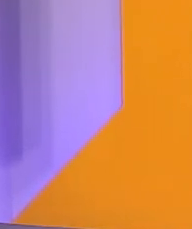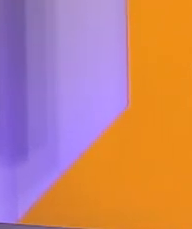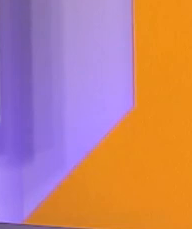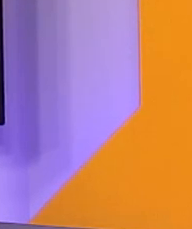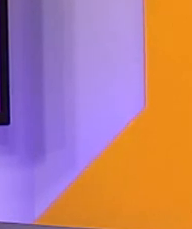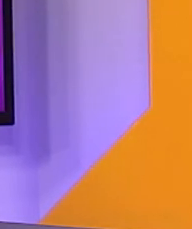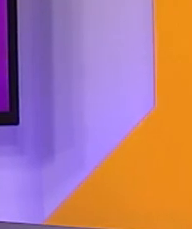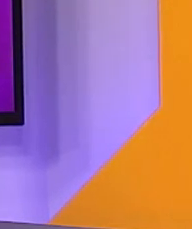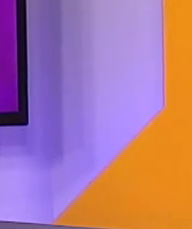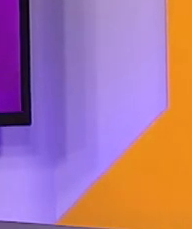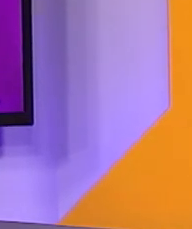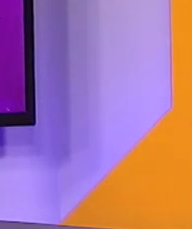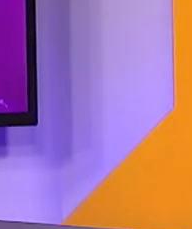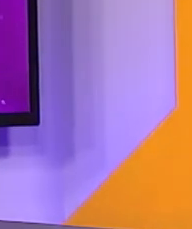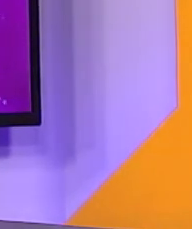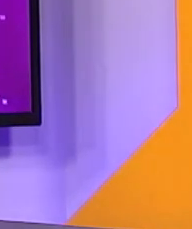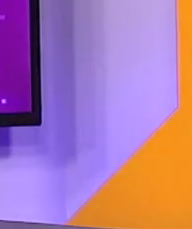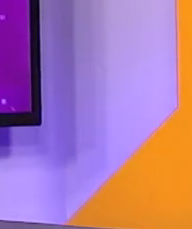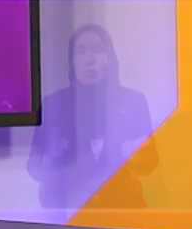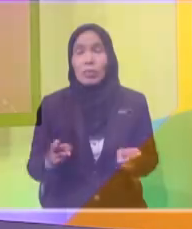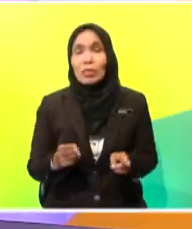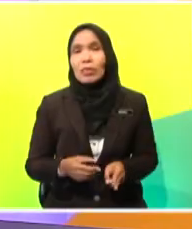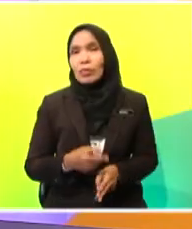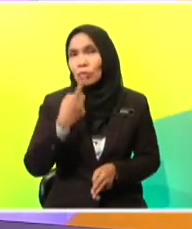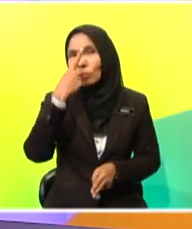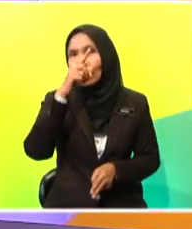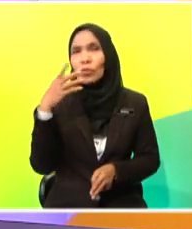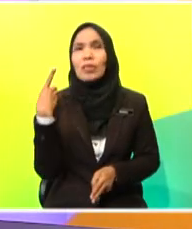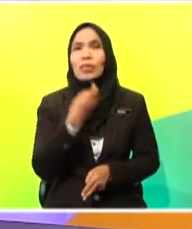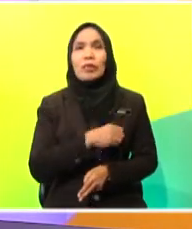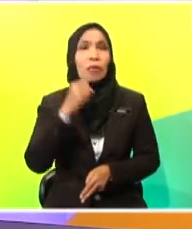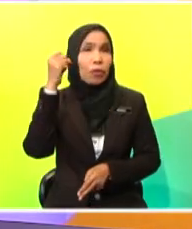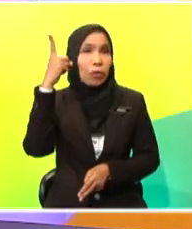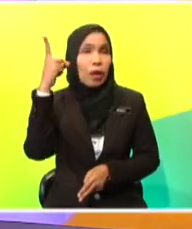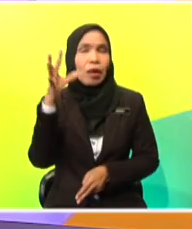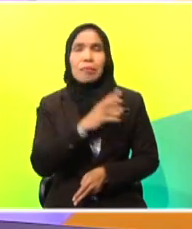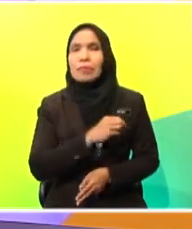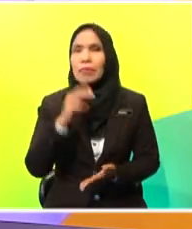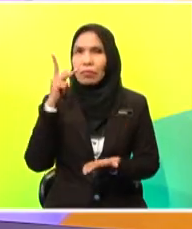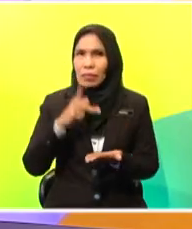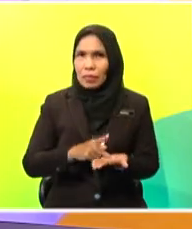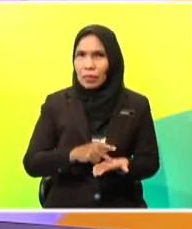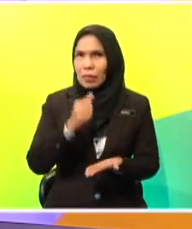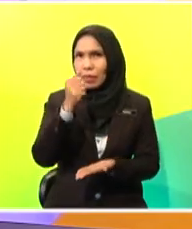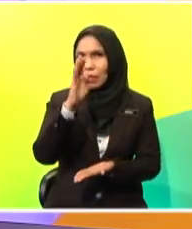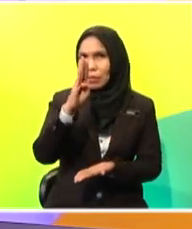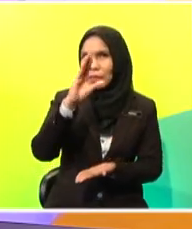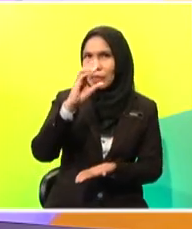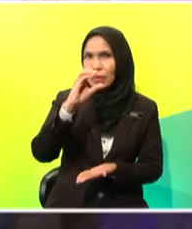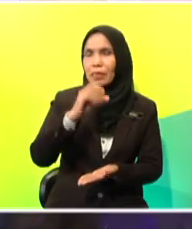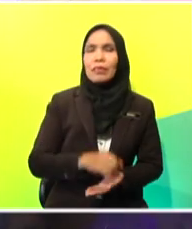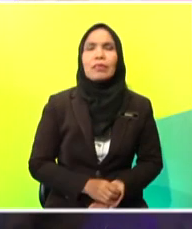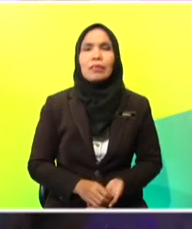cute dalam usaha untuk cepat paham dan juga kenal huruf abc = c gozaimuch